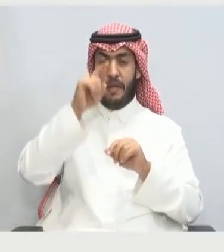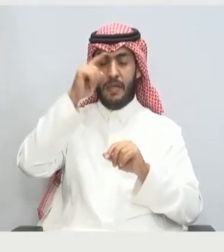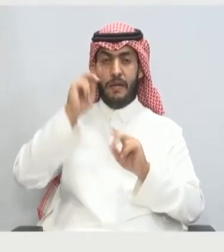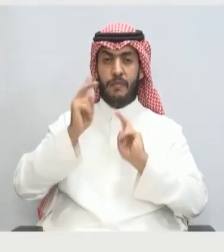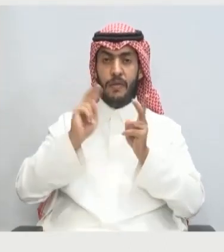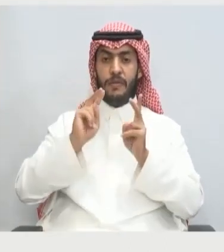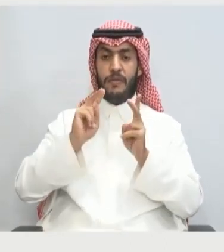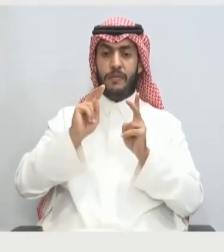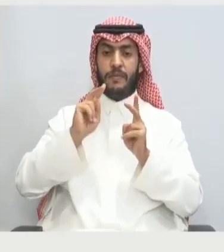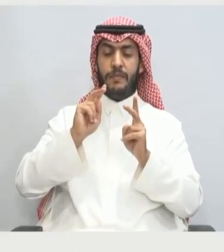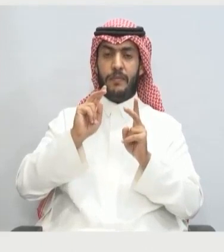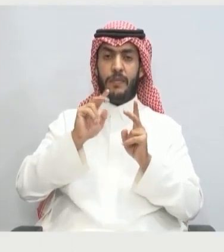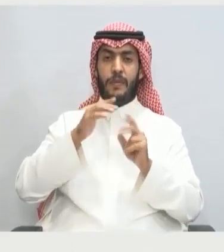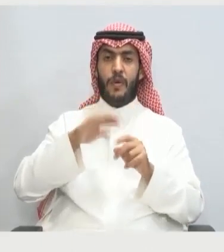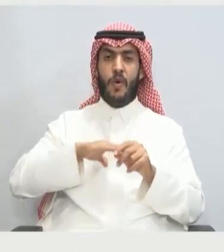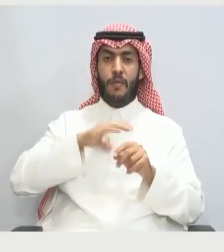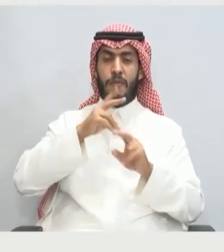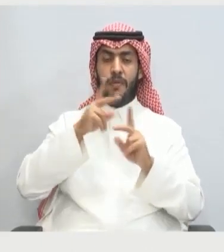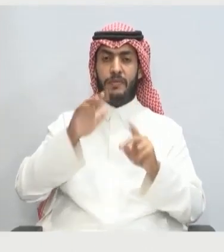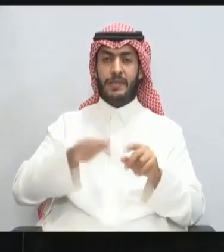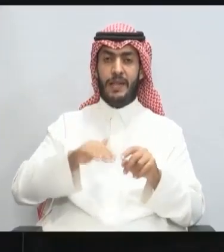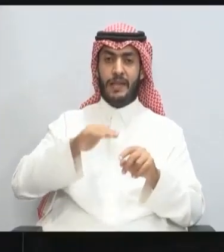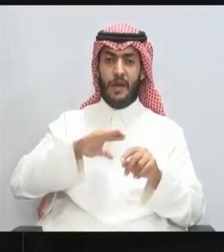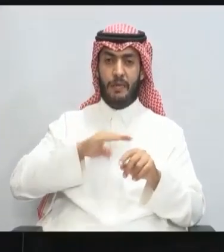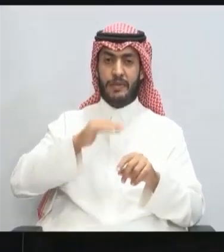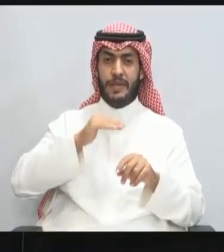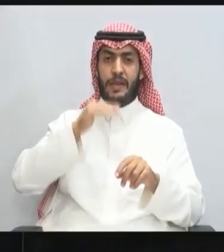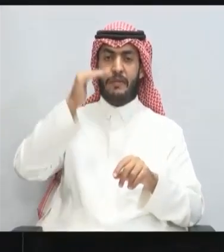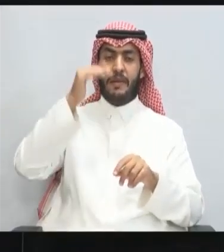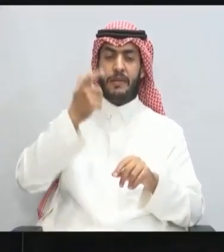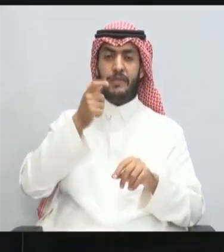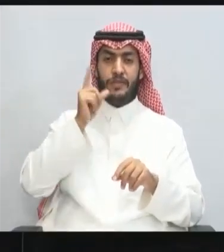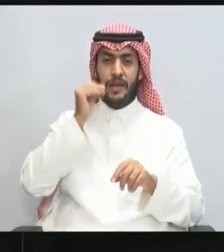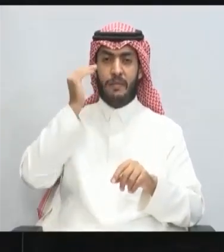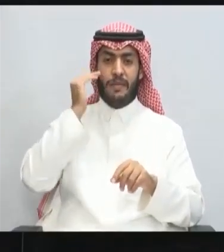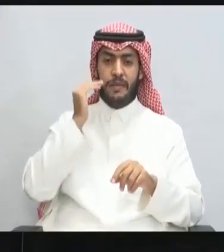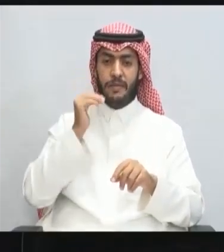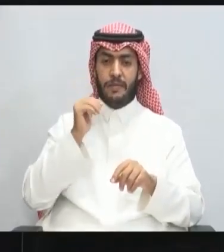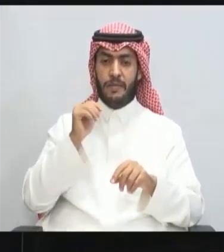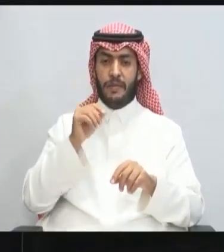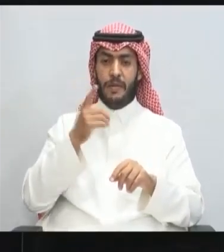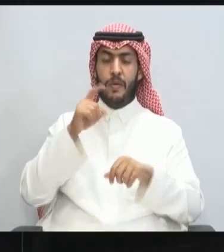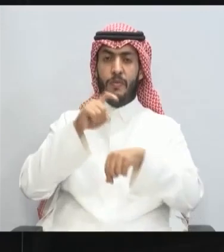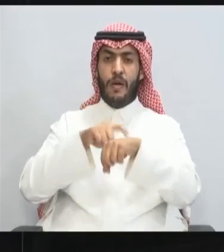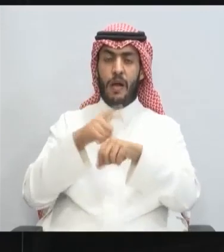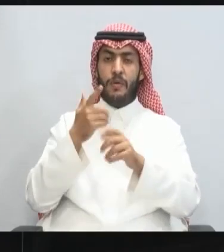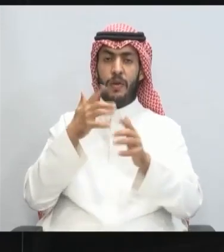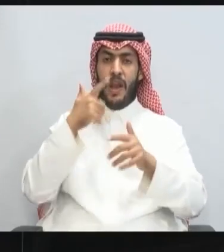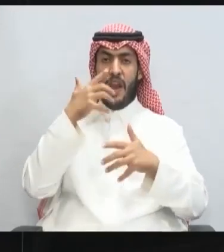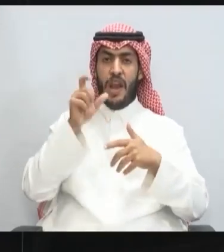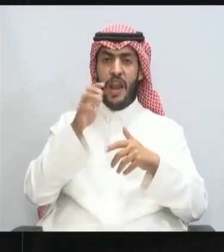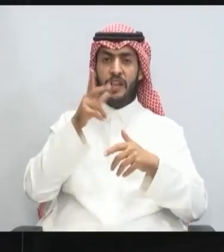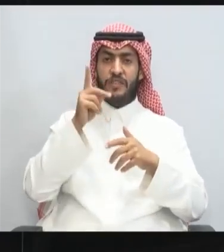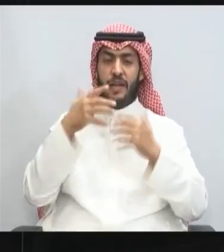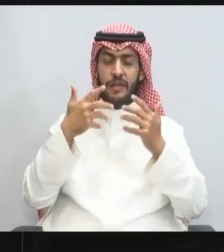تختلف اصلا من ما بين اعمار من الصغير حتى الكبير او حتى الجنس من الذكر والانثى او حتى الوقت او مستوى النشاط الذي